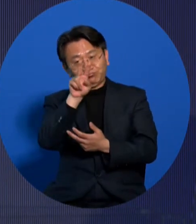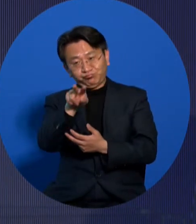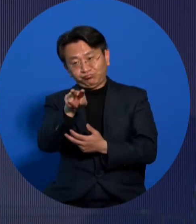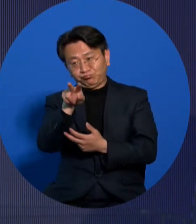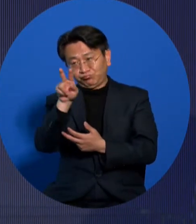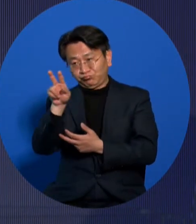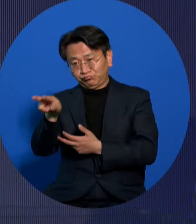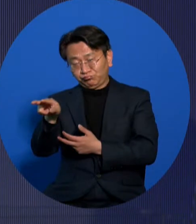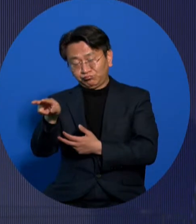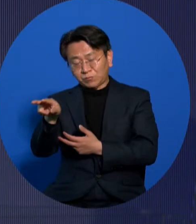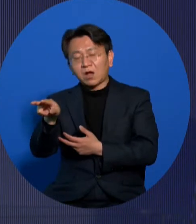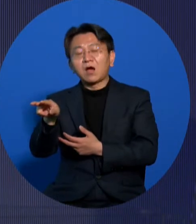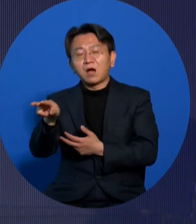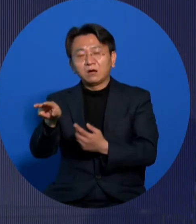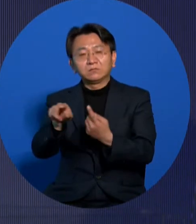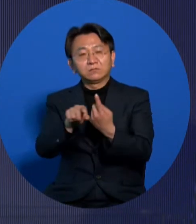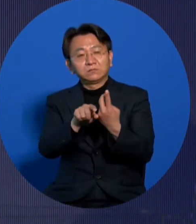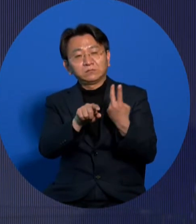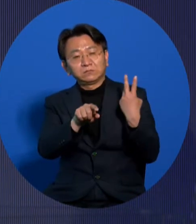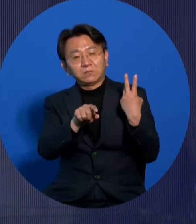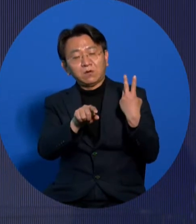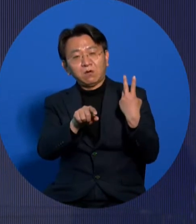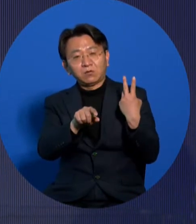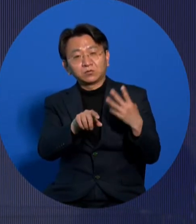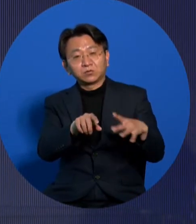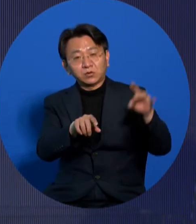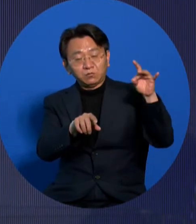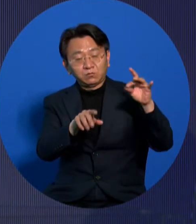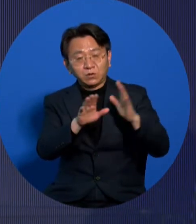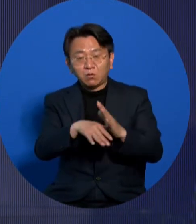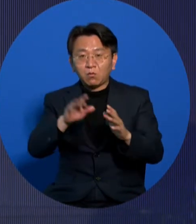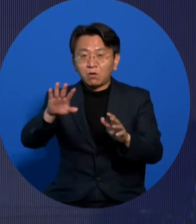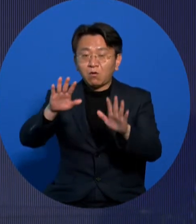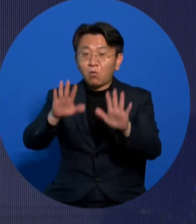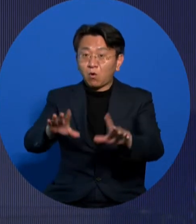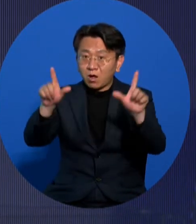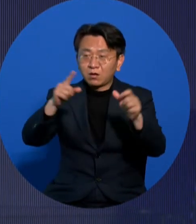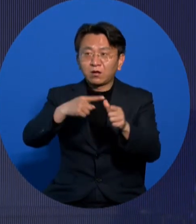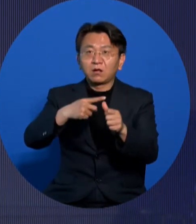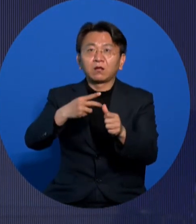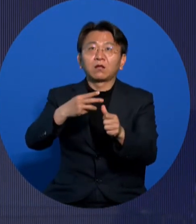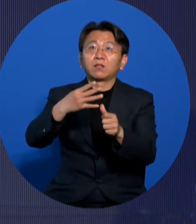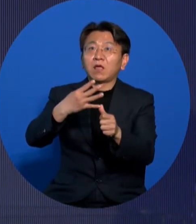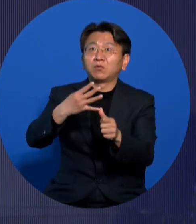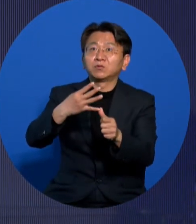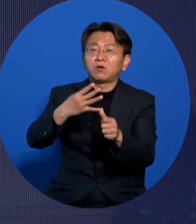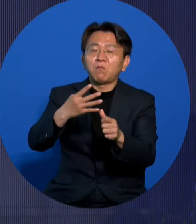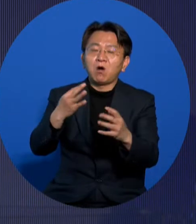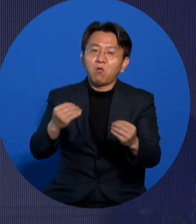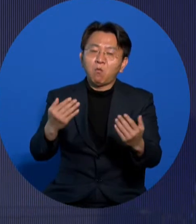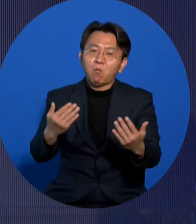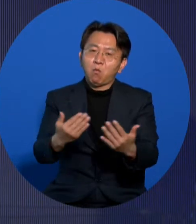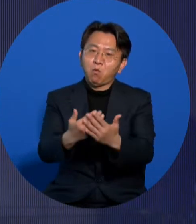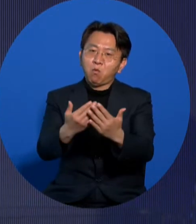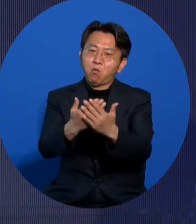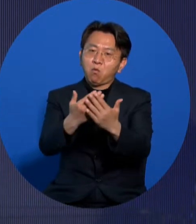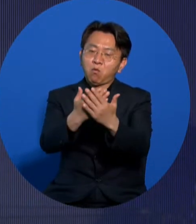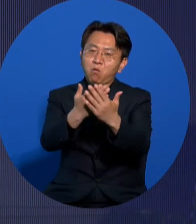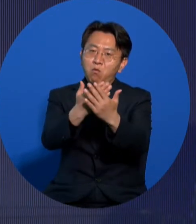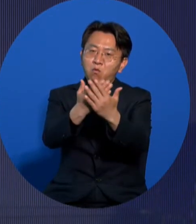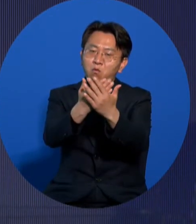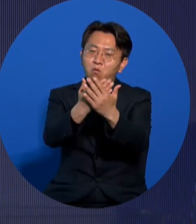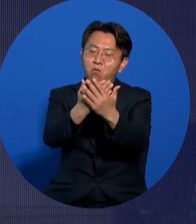처음에 할 때와 또 이게 오늘 이번에 4번째인데 이렇게 많이 성장했구나 하는 것들을 굉장히